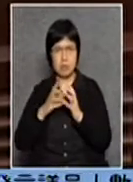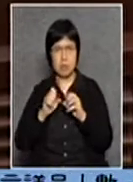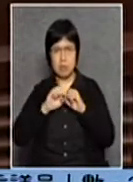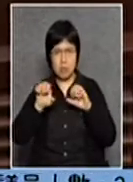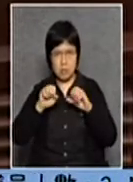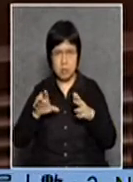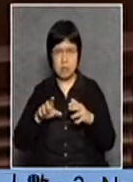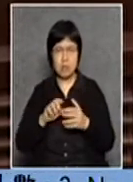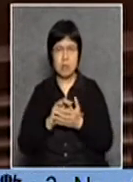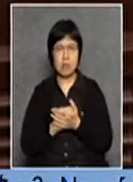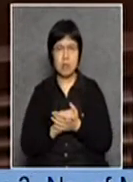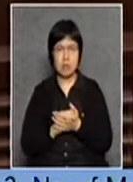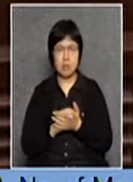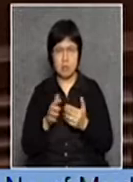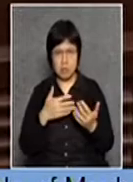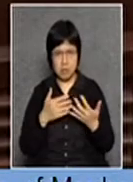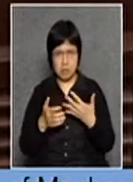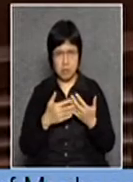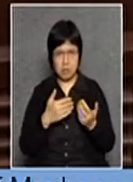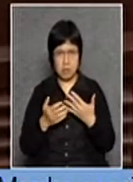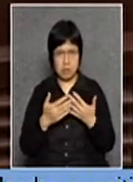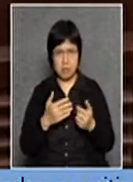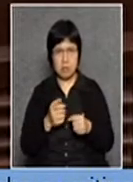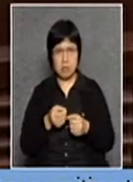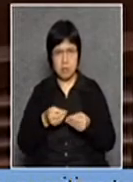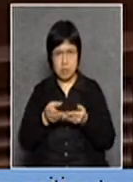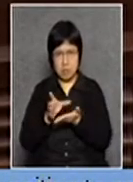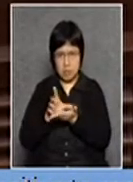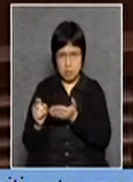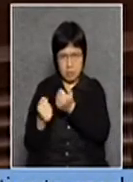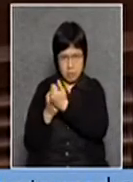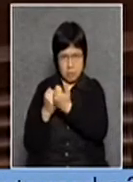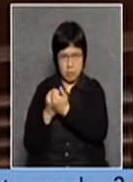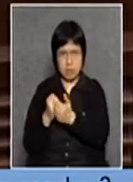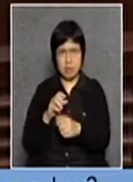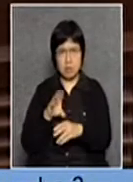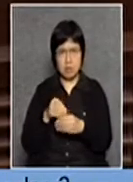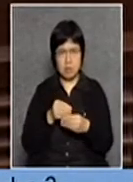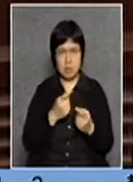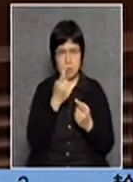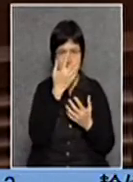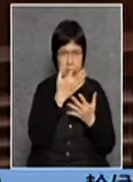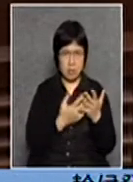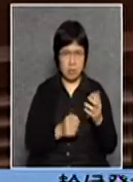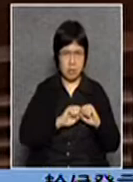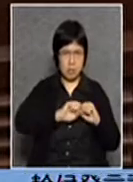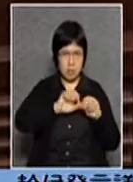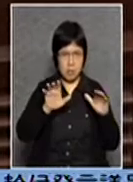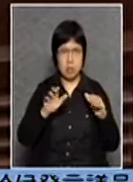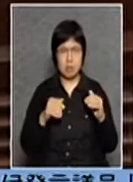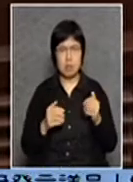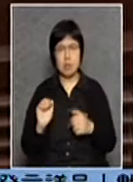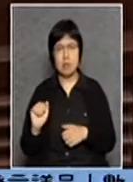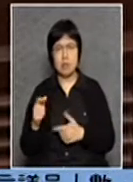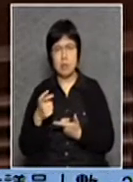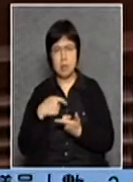宣傳的事務等事宜提供專業的支援，包括提供互聯網上發布信息的平台，就擬